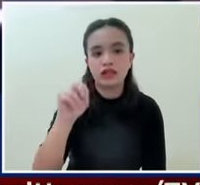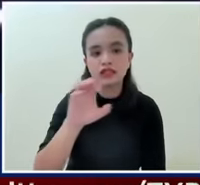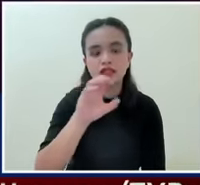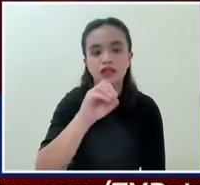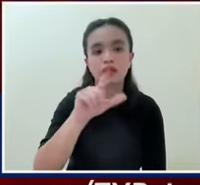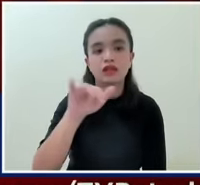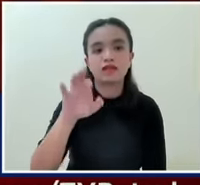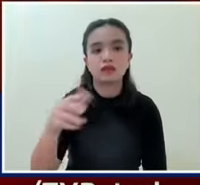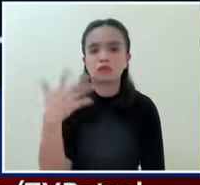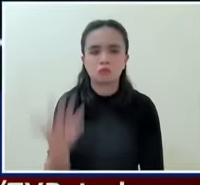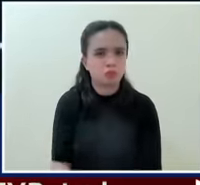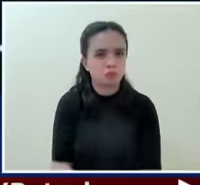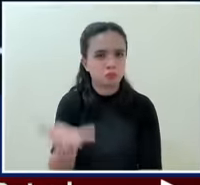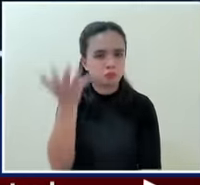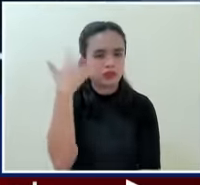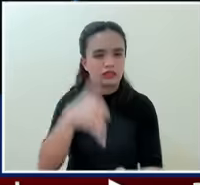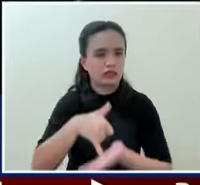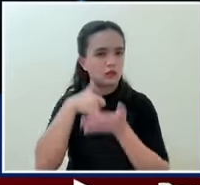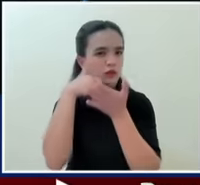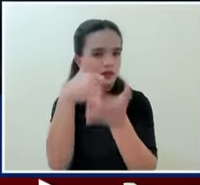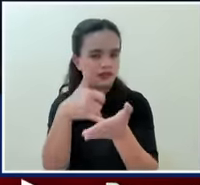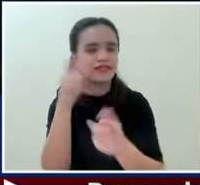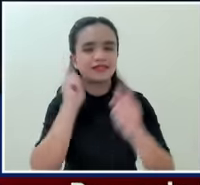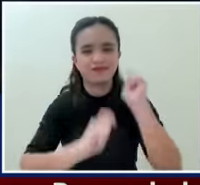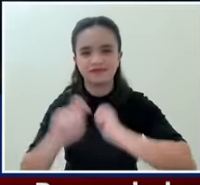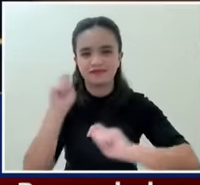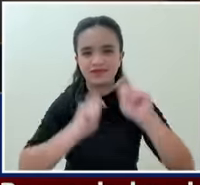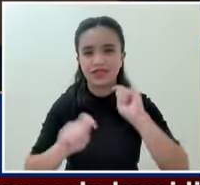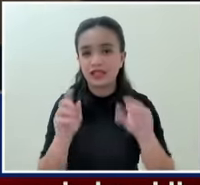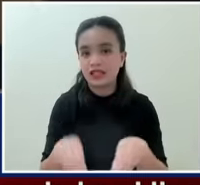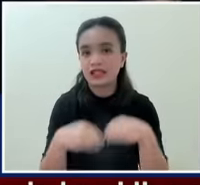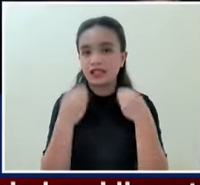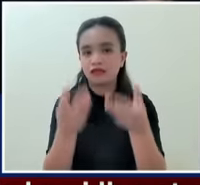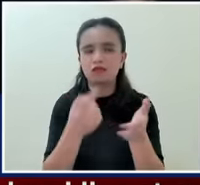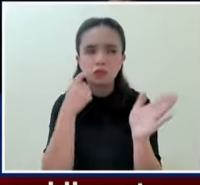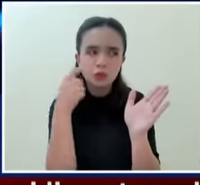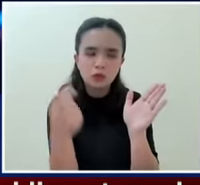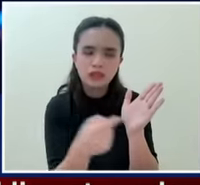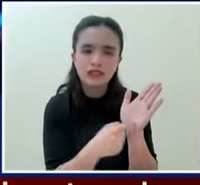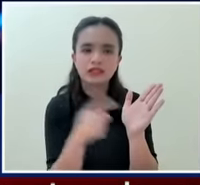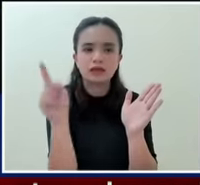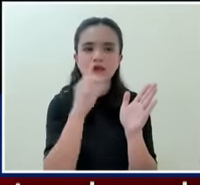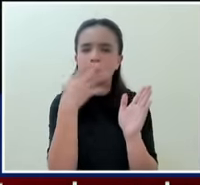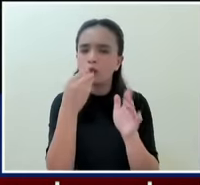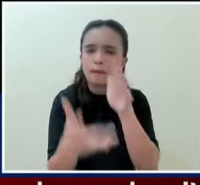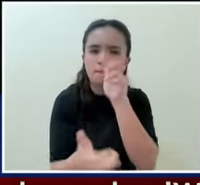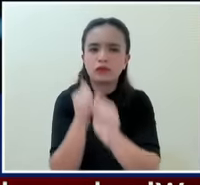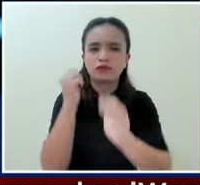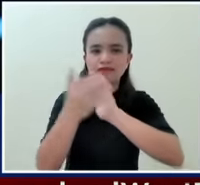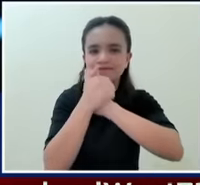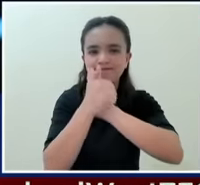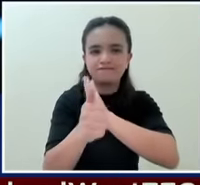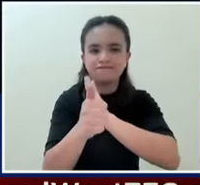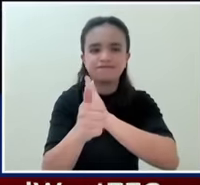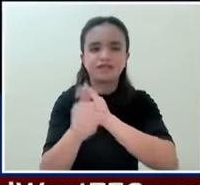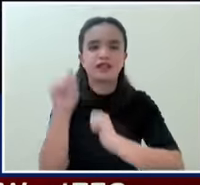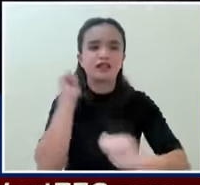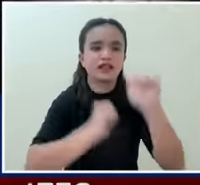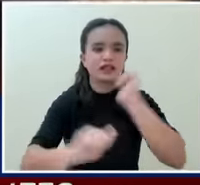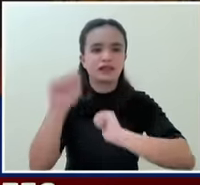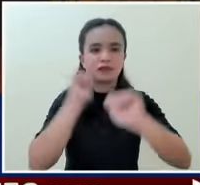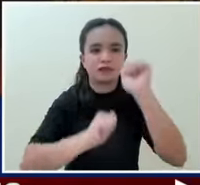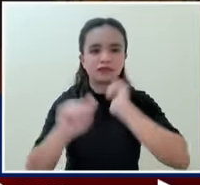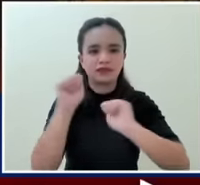bigating awards sa hanay ng teatro na nagbibigay pagkilala sa pinakamahusay na pagtatanghal sa West End